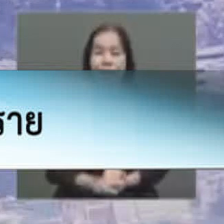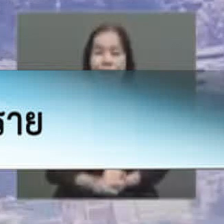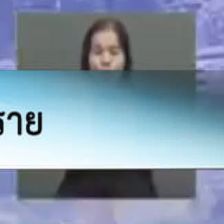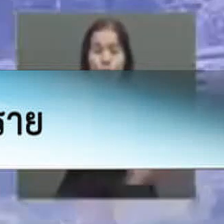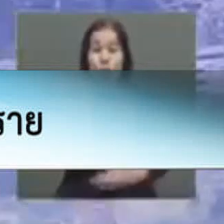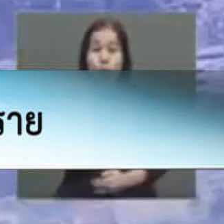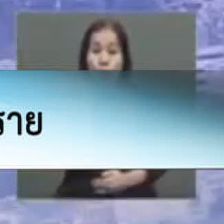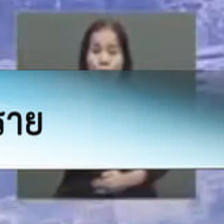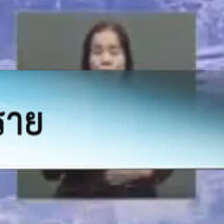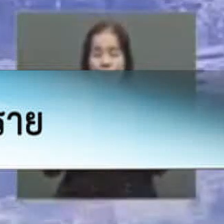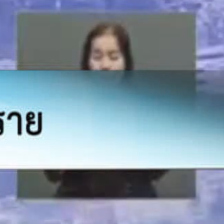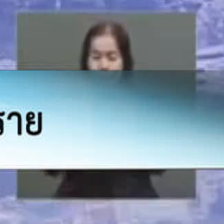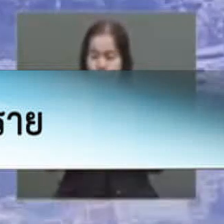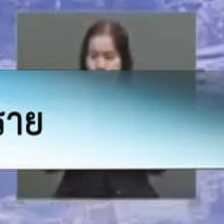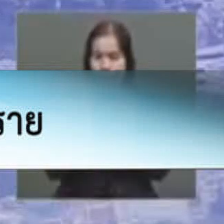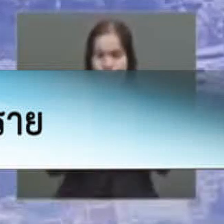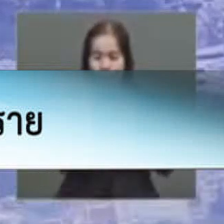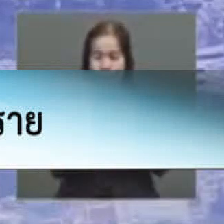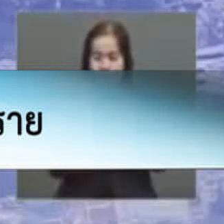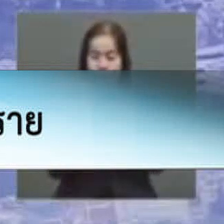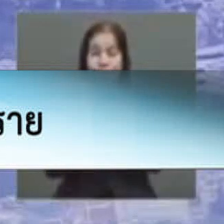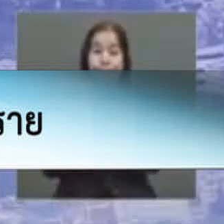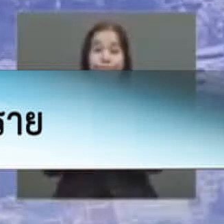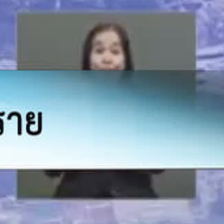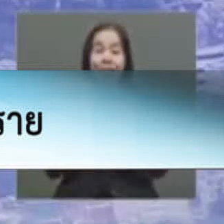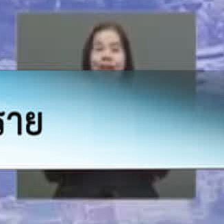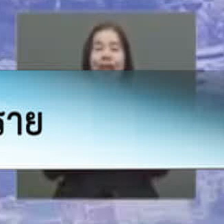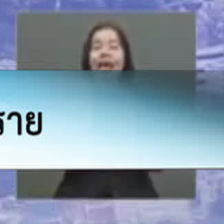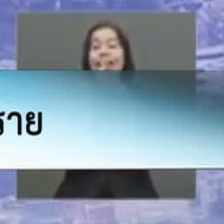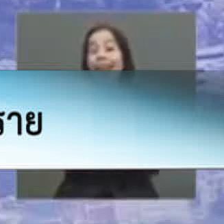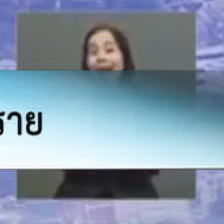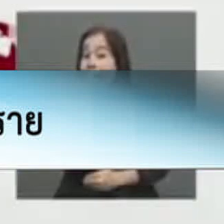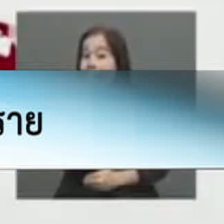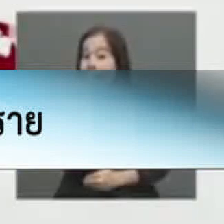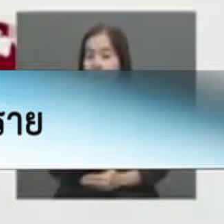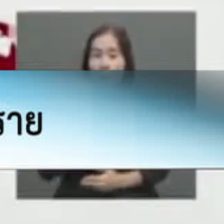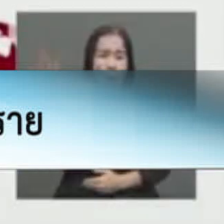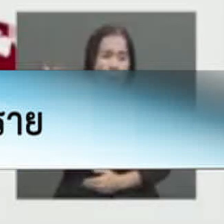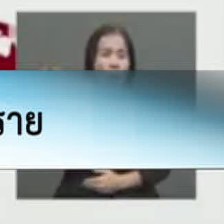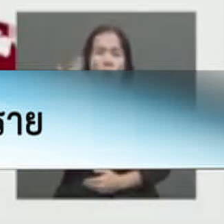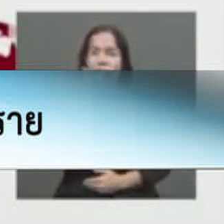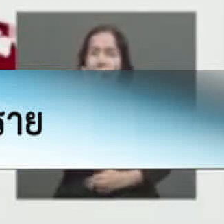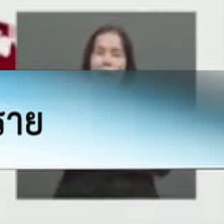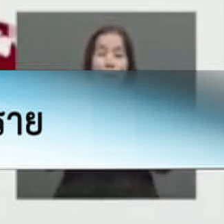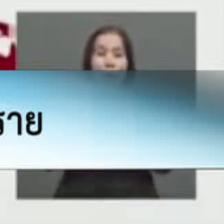แสนรายสำหรับประเทศไทยนั้นมีผู้ป่วยรายใหม่เพิ่มขึ้นวันนี้120รายค่ะแบ่งออกเป็น 3กลุ่มด้วยกันก็คือ 1